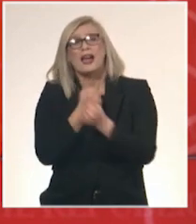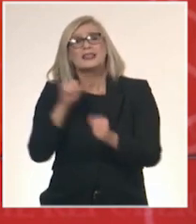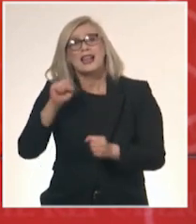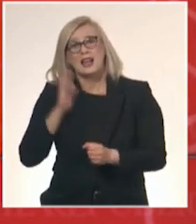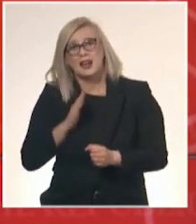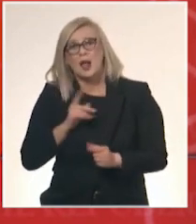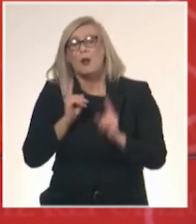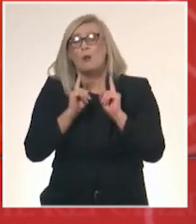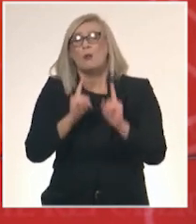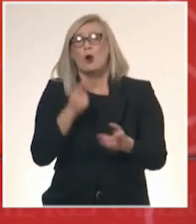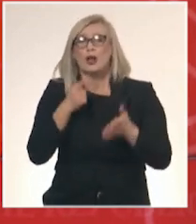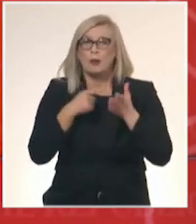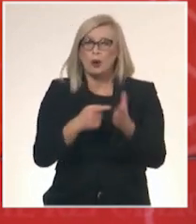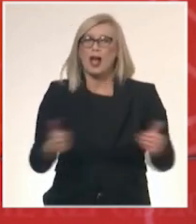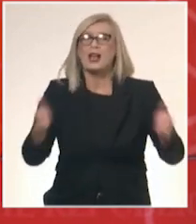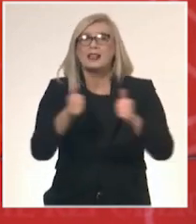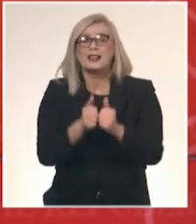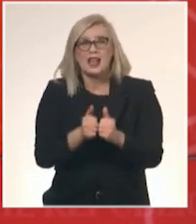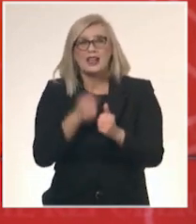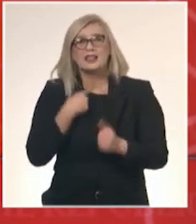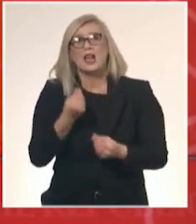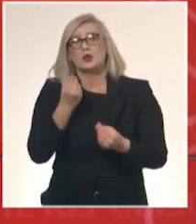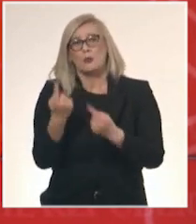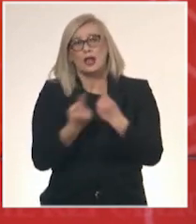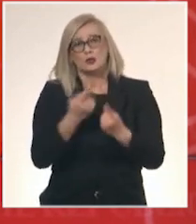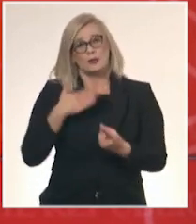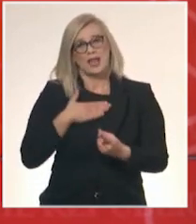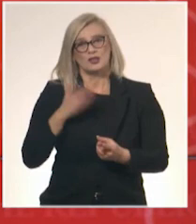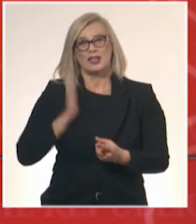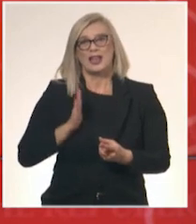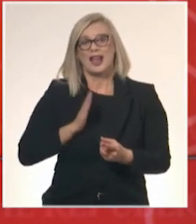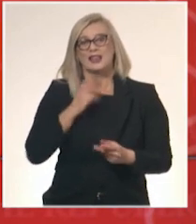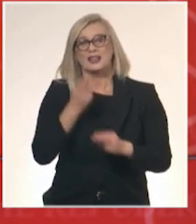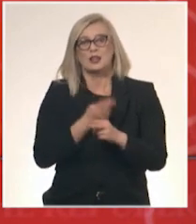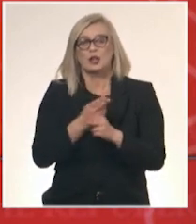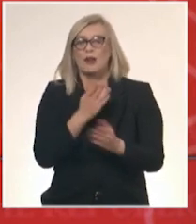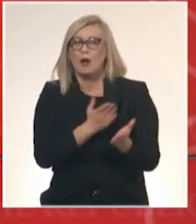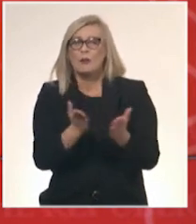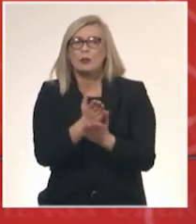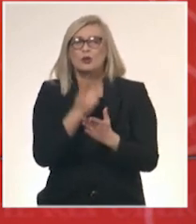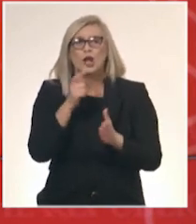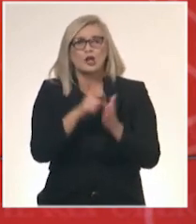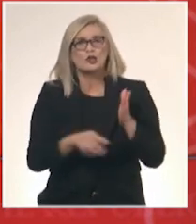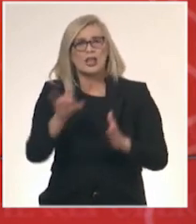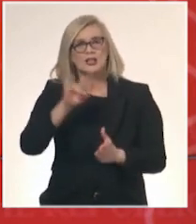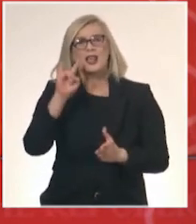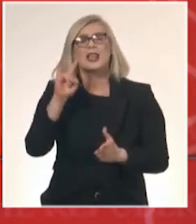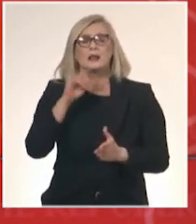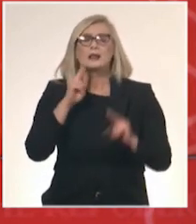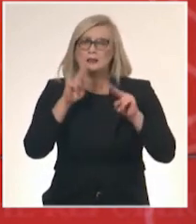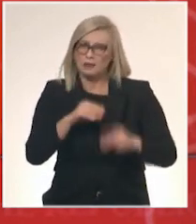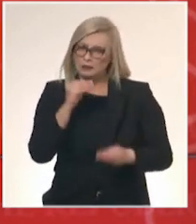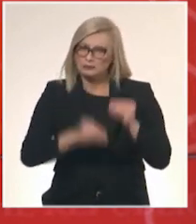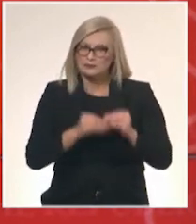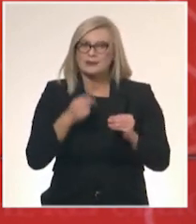единство за благосостојба на нашите граѓани и нашето општество. Процесот на членство во Европската Унија е сложен,